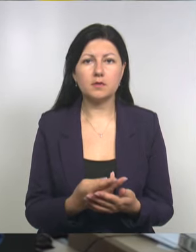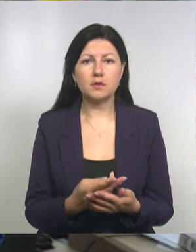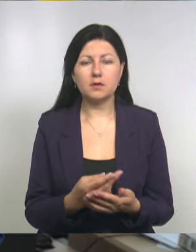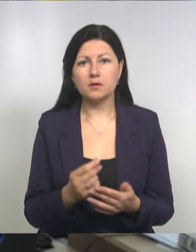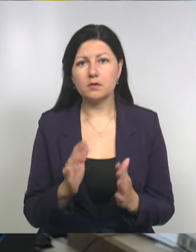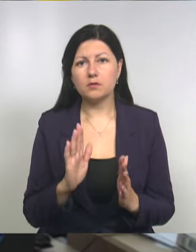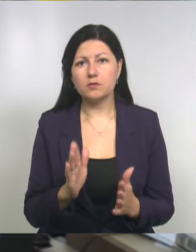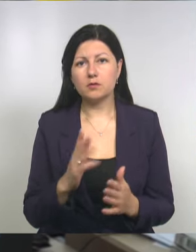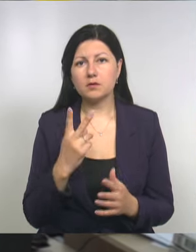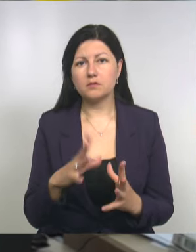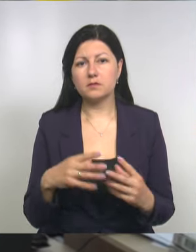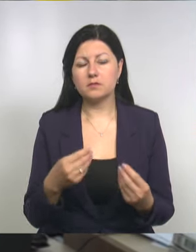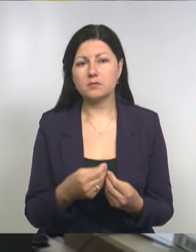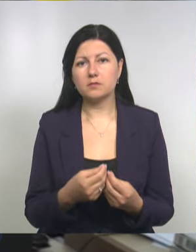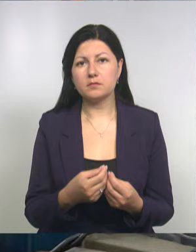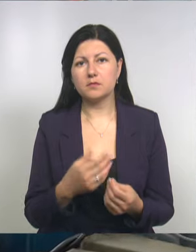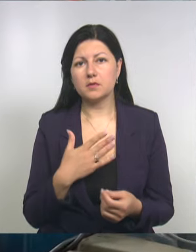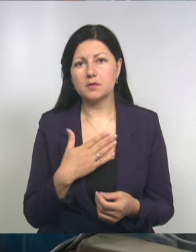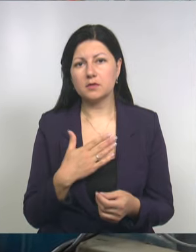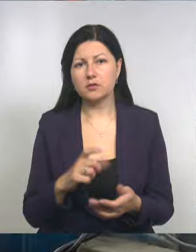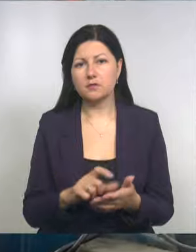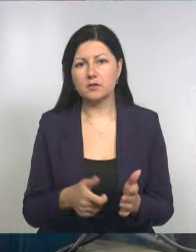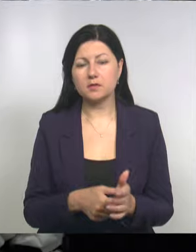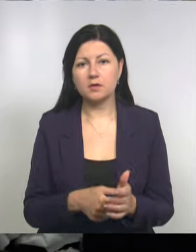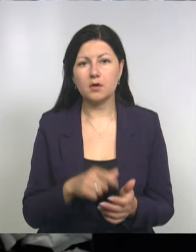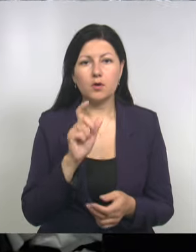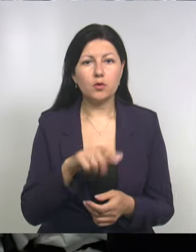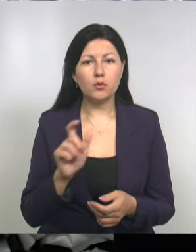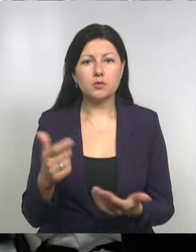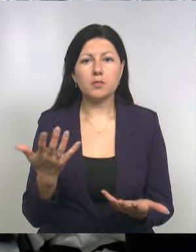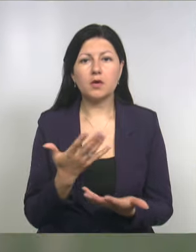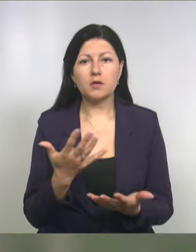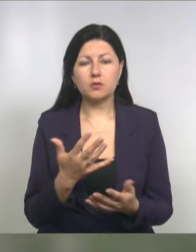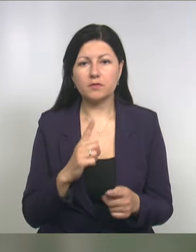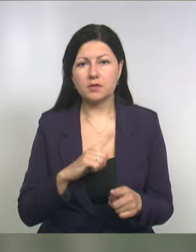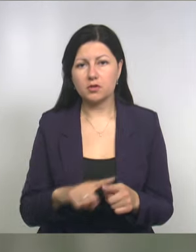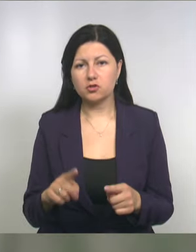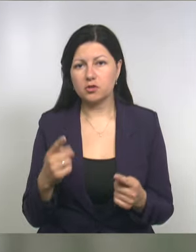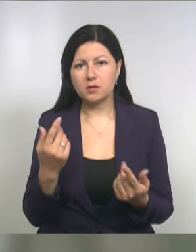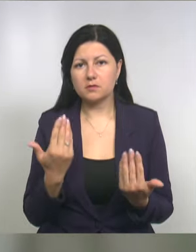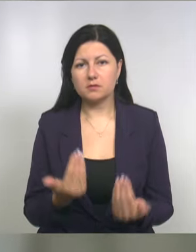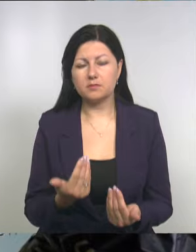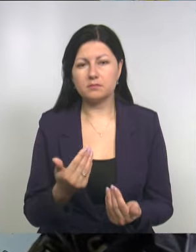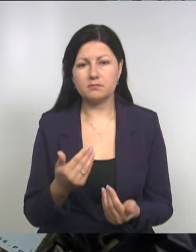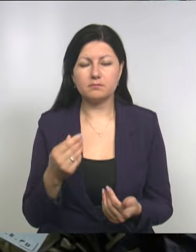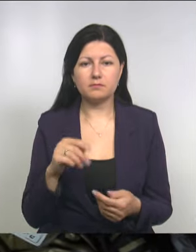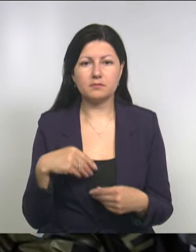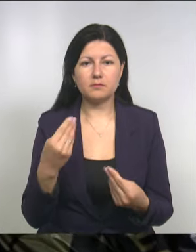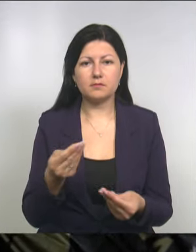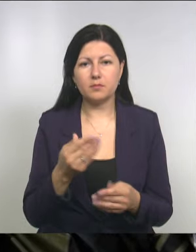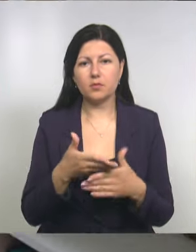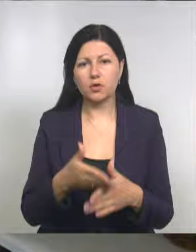две стены от нашей квартиры. Людям, которые в одночасье лишились всего, пришла на помощь